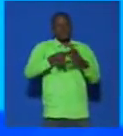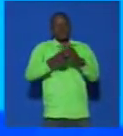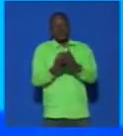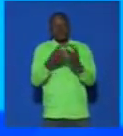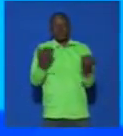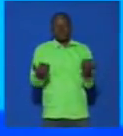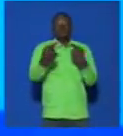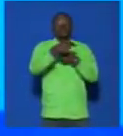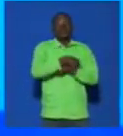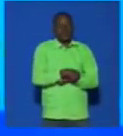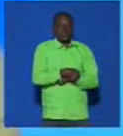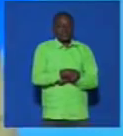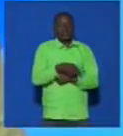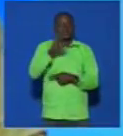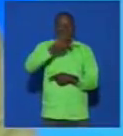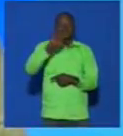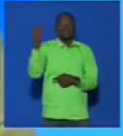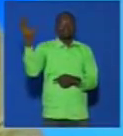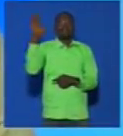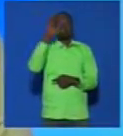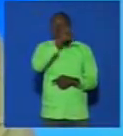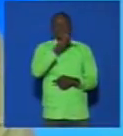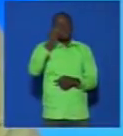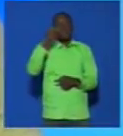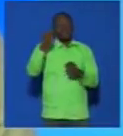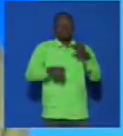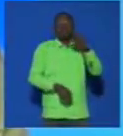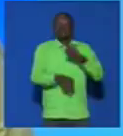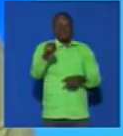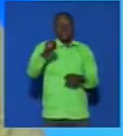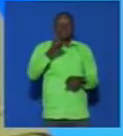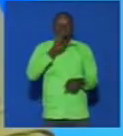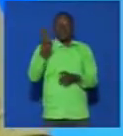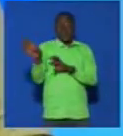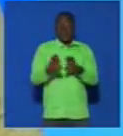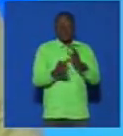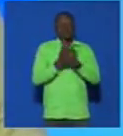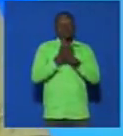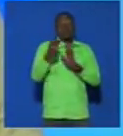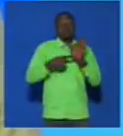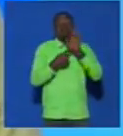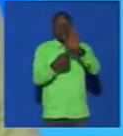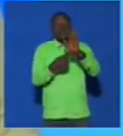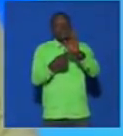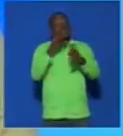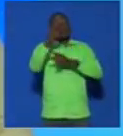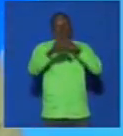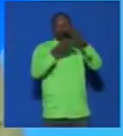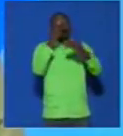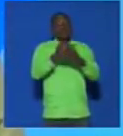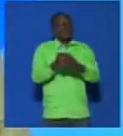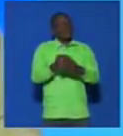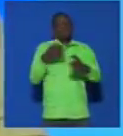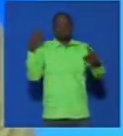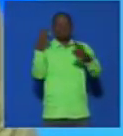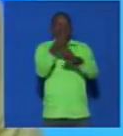partir de jeudi et la mauritanie qui a une belle chance de battre le burkina au match aller je veux confirmer cela veut faire croire que mon père à l'opinion que ça n'a pas été un